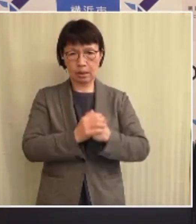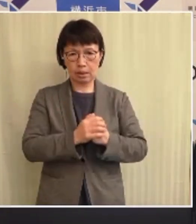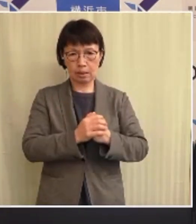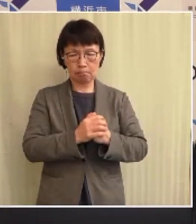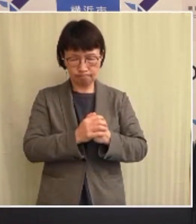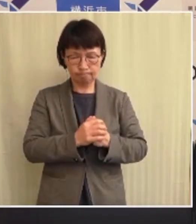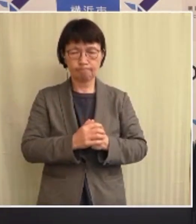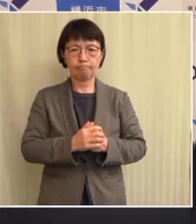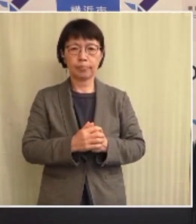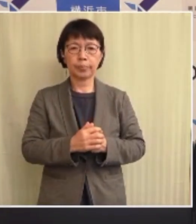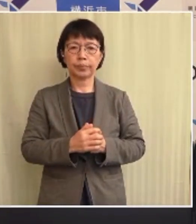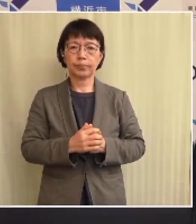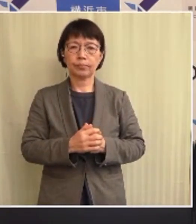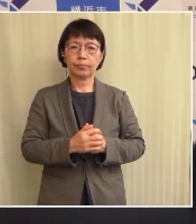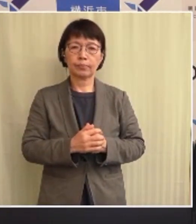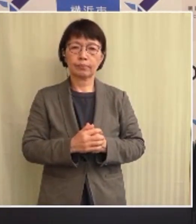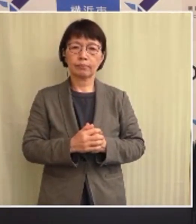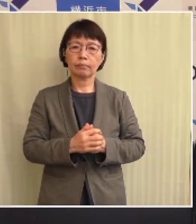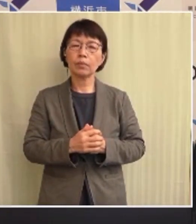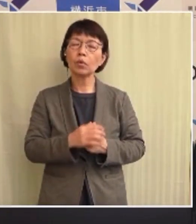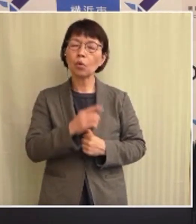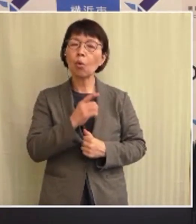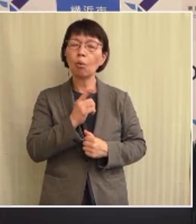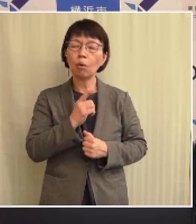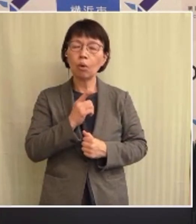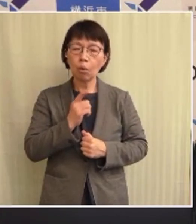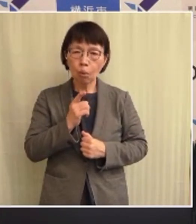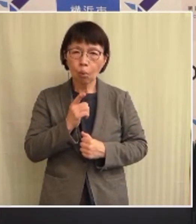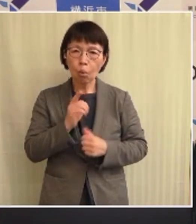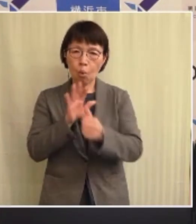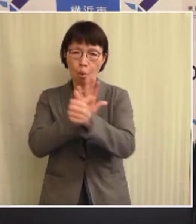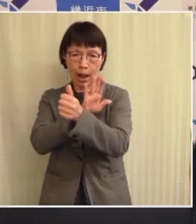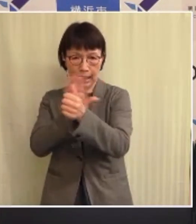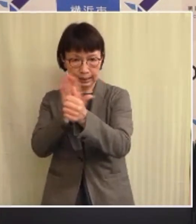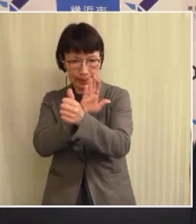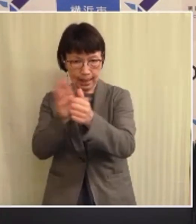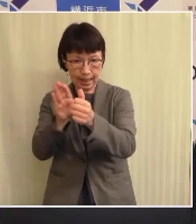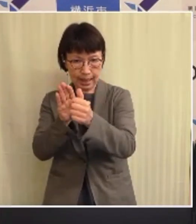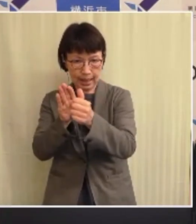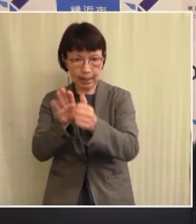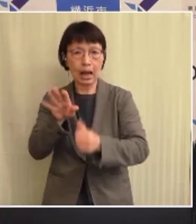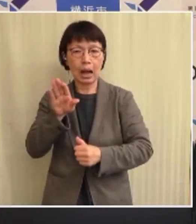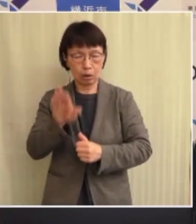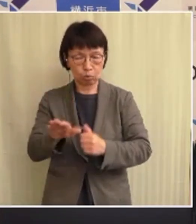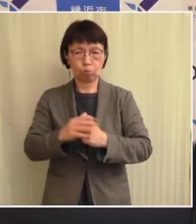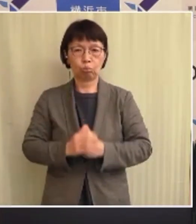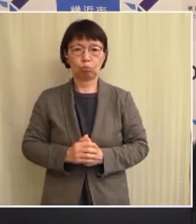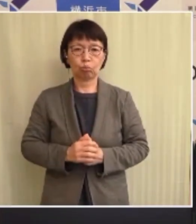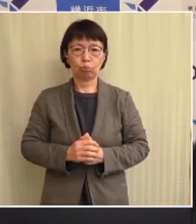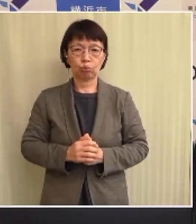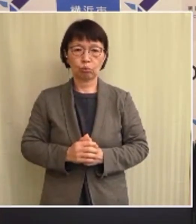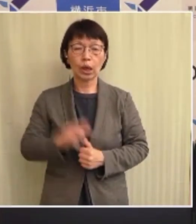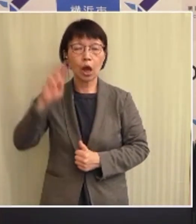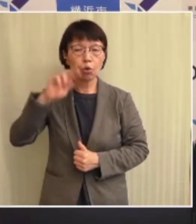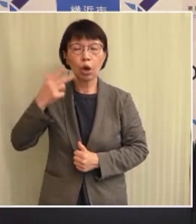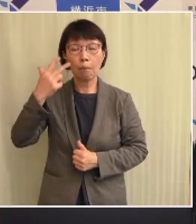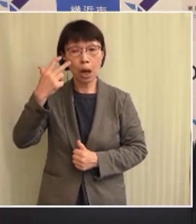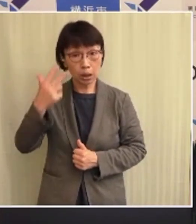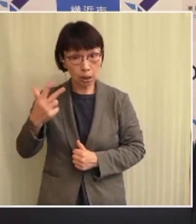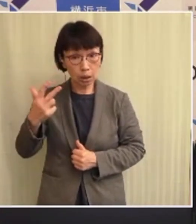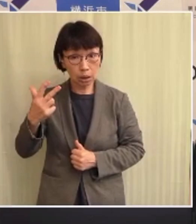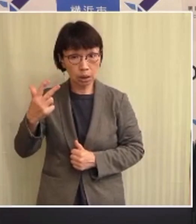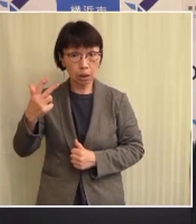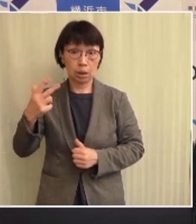BMI25 を超えておられます。でこういった背景があってですね、で、本市